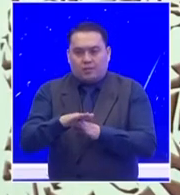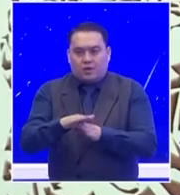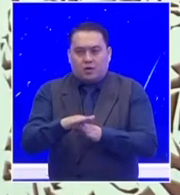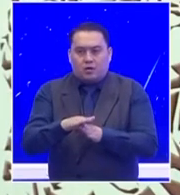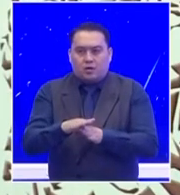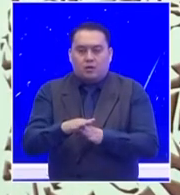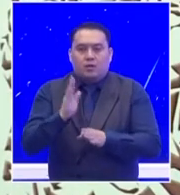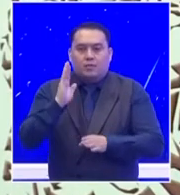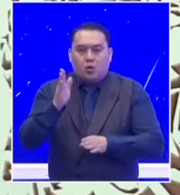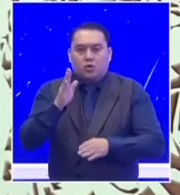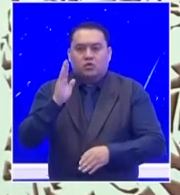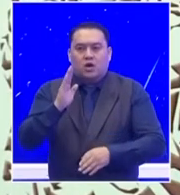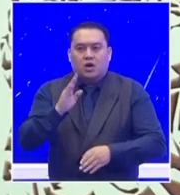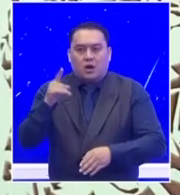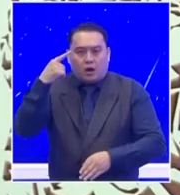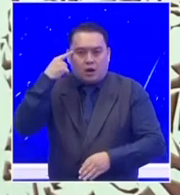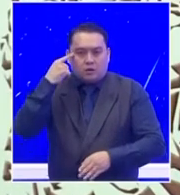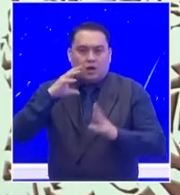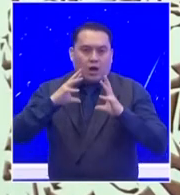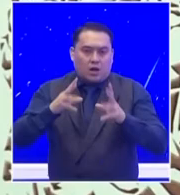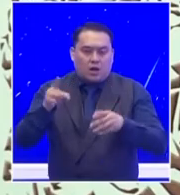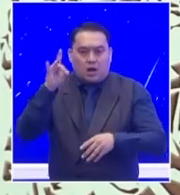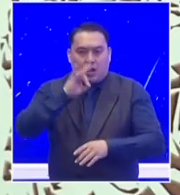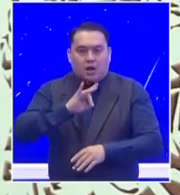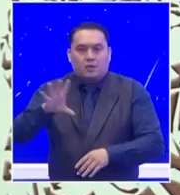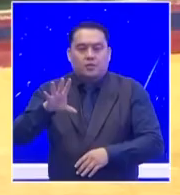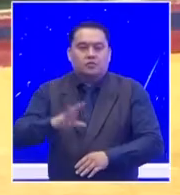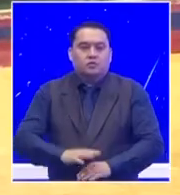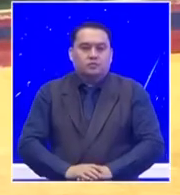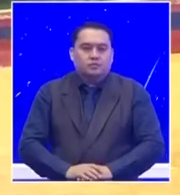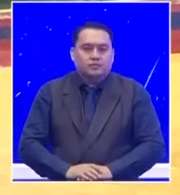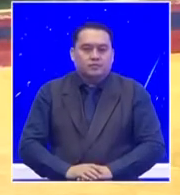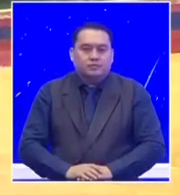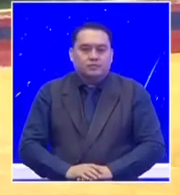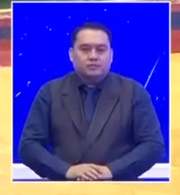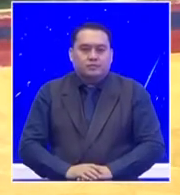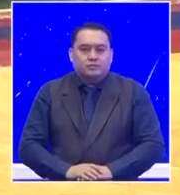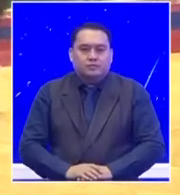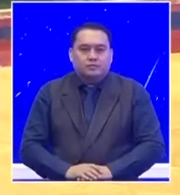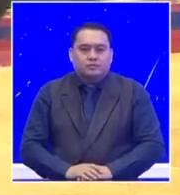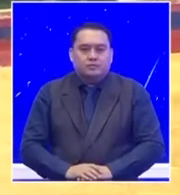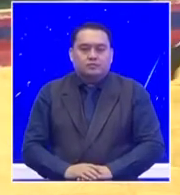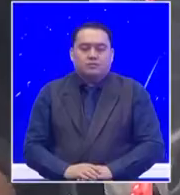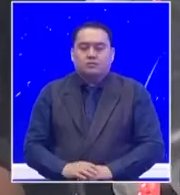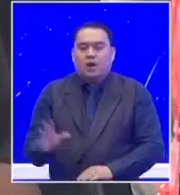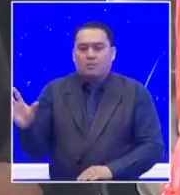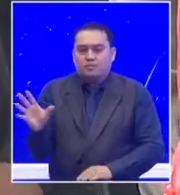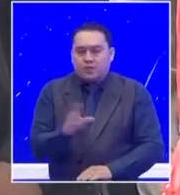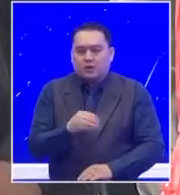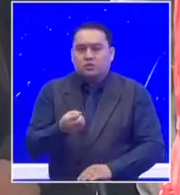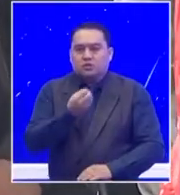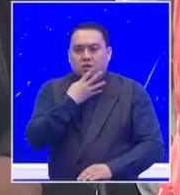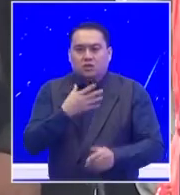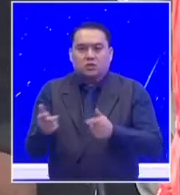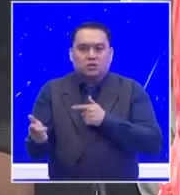жолдары ашық болып, болашақ Азия, әлем олимпиада чемпиондары болсын деймін. Бұл жарысқа барлық аймақ балуандары жақсы